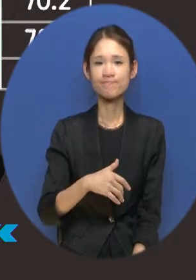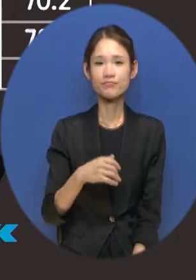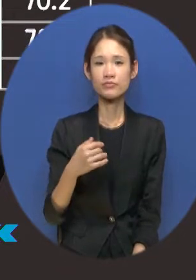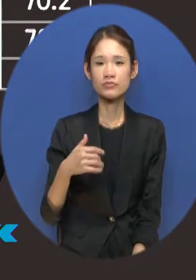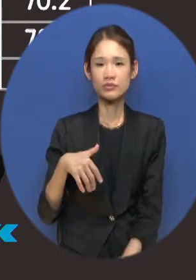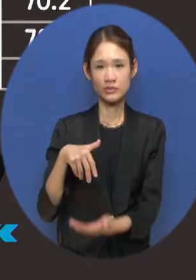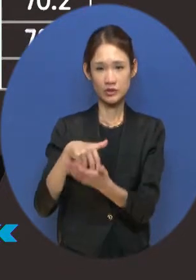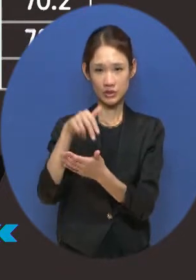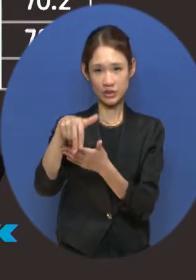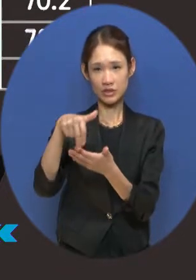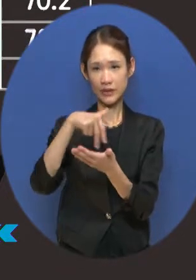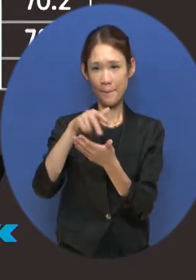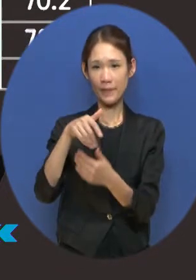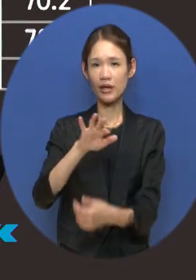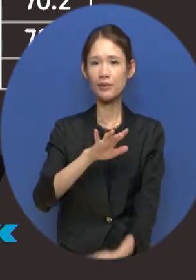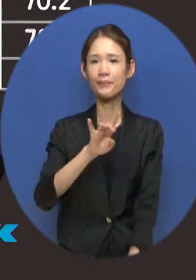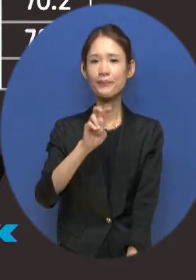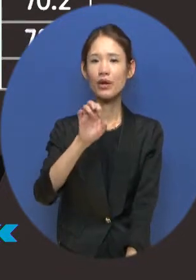승강장이